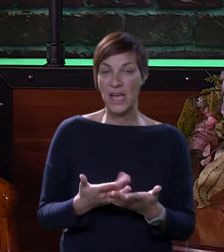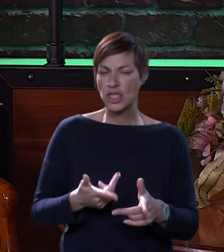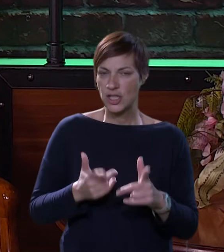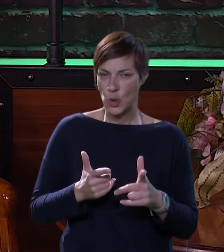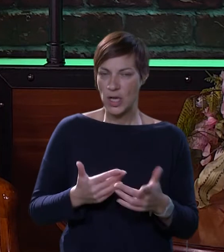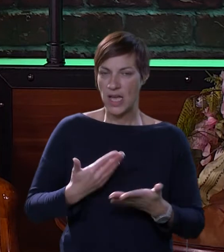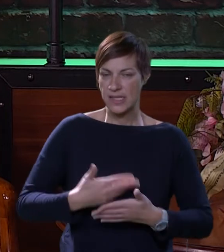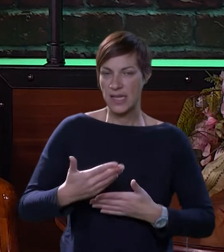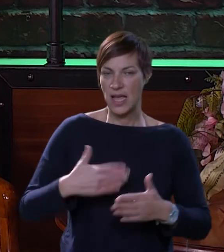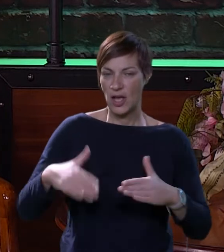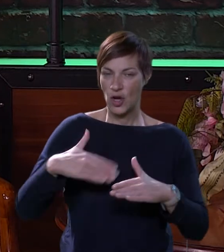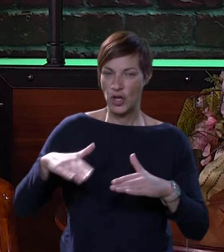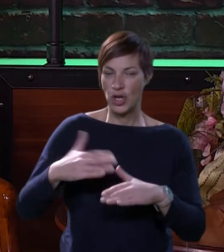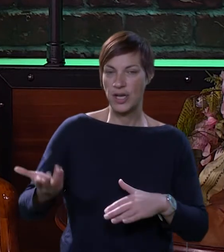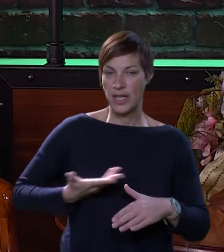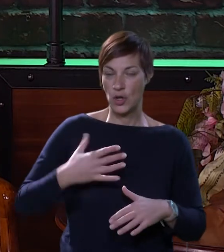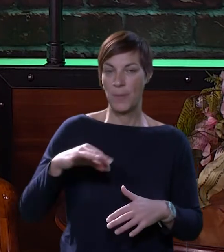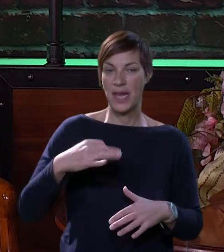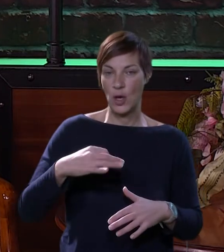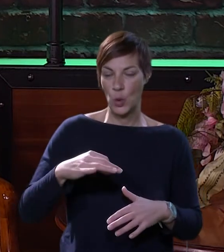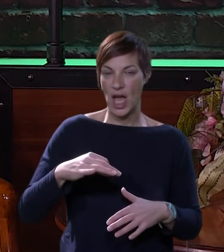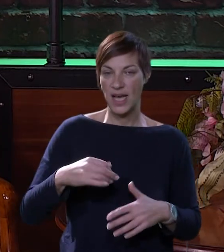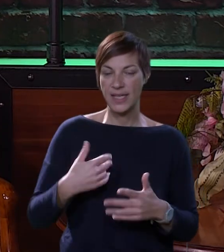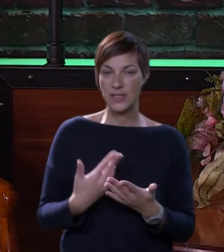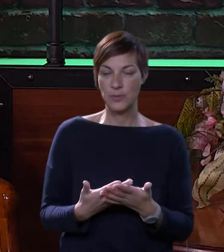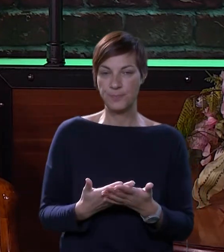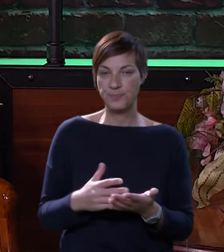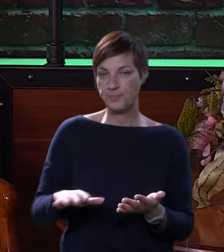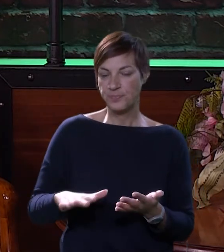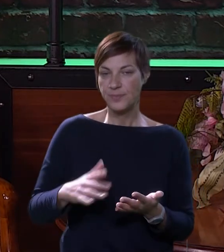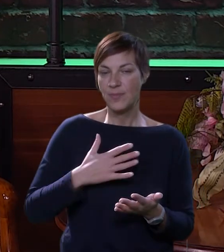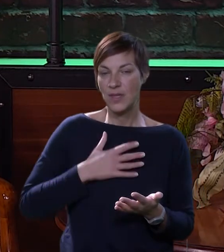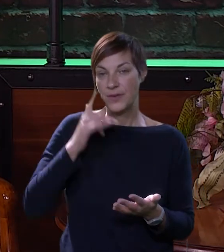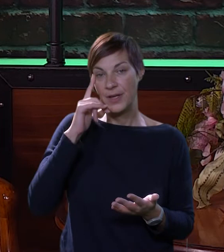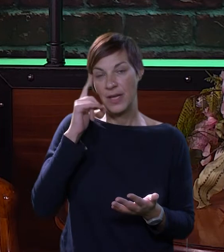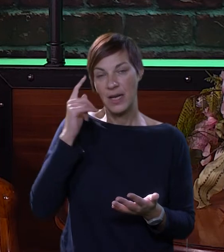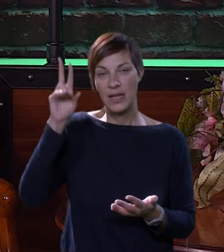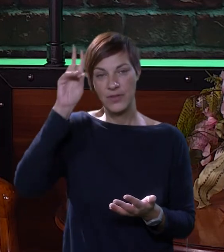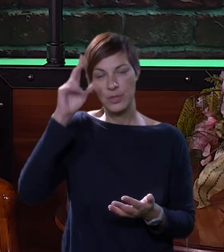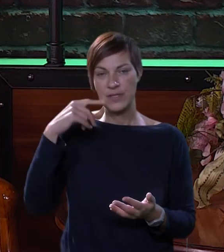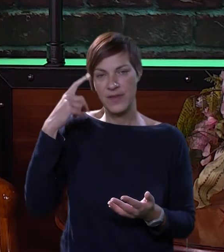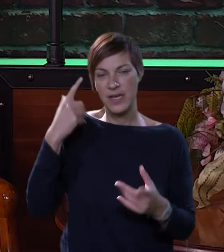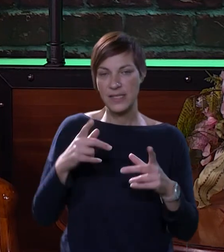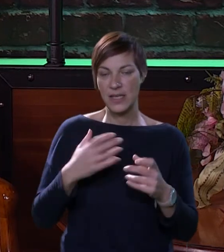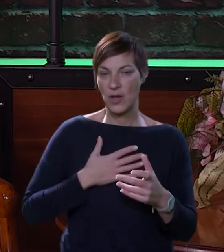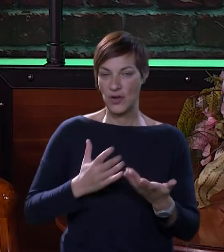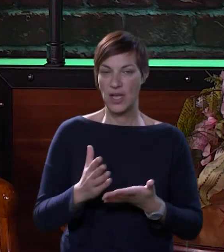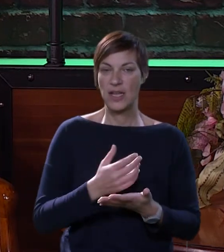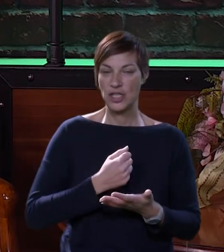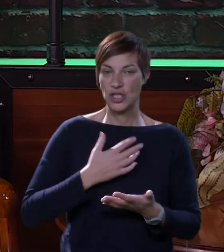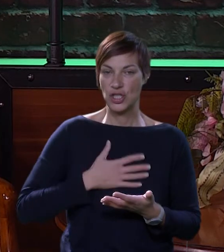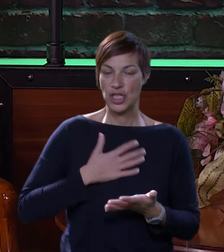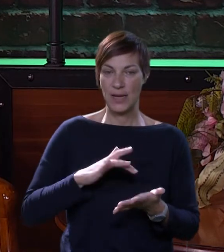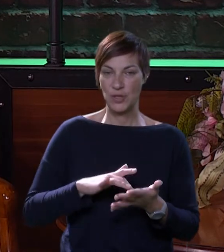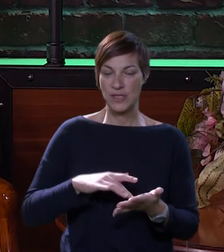to nasilje honorira, znači on dobije neku nagradu za to, dijete u svojoj glavi zapravo može stvarati sliku, ok, ako ja nešto želim